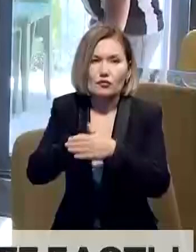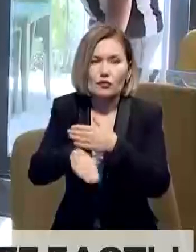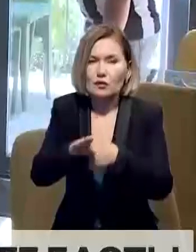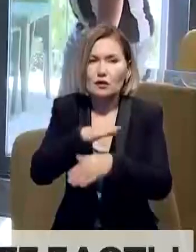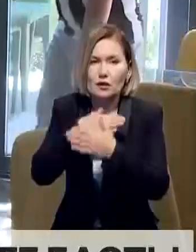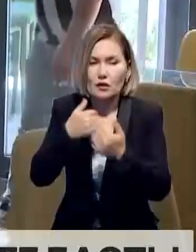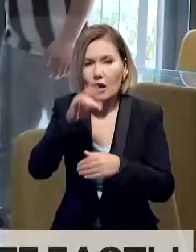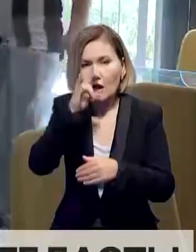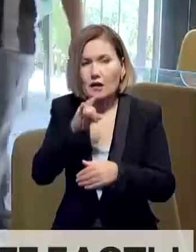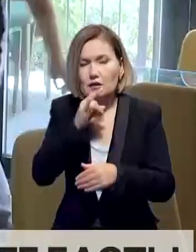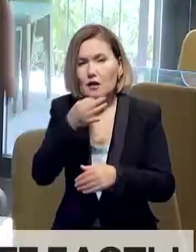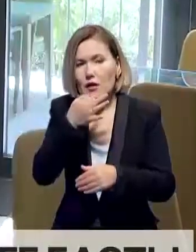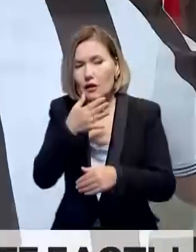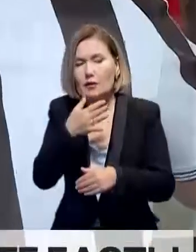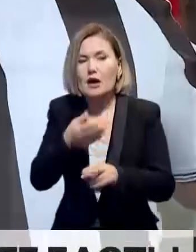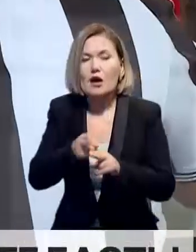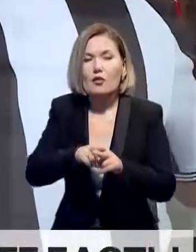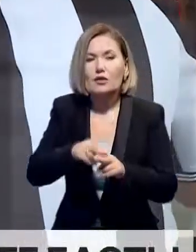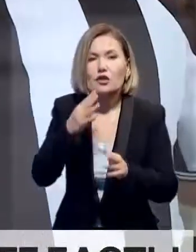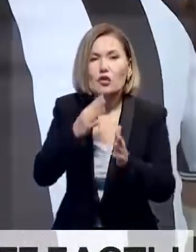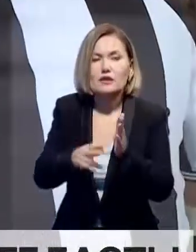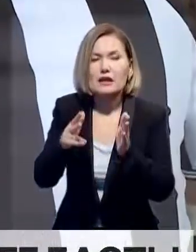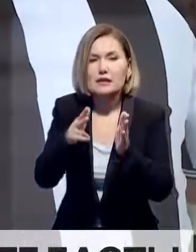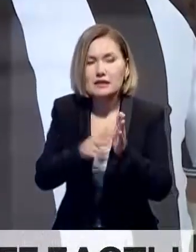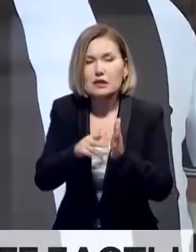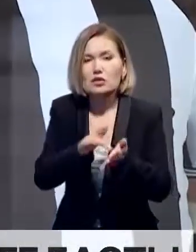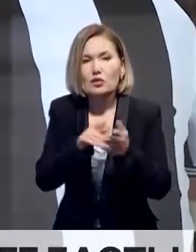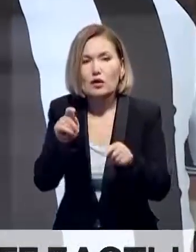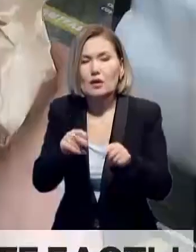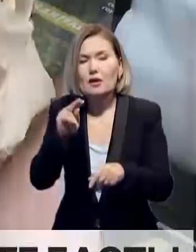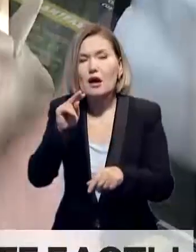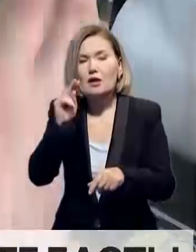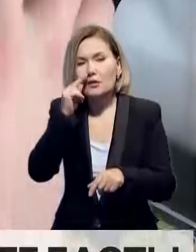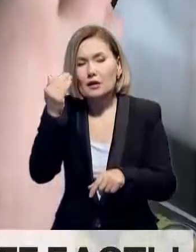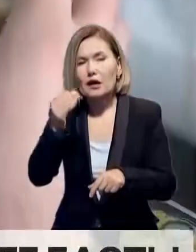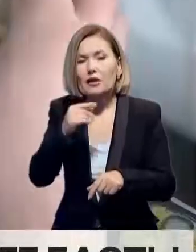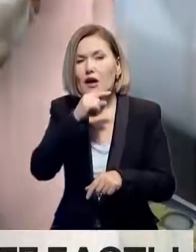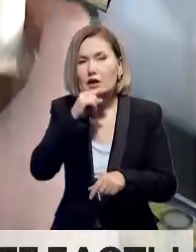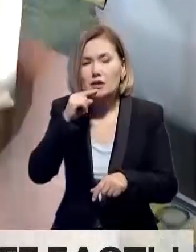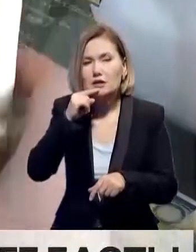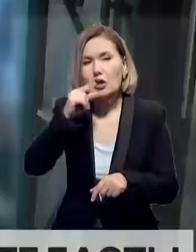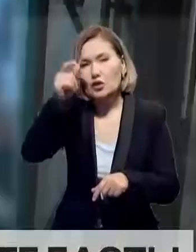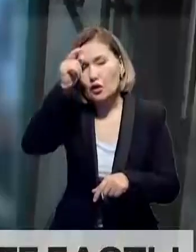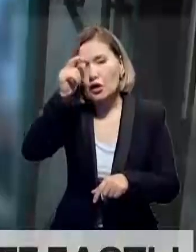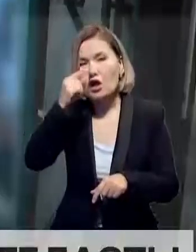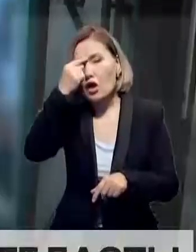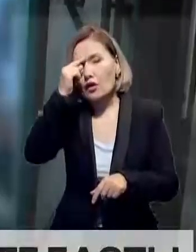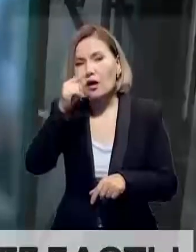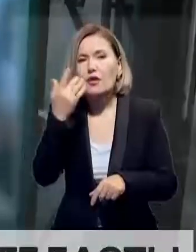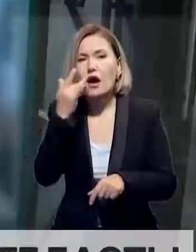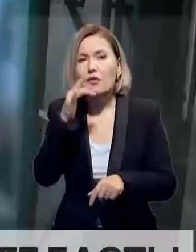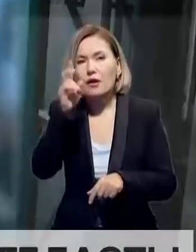Шымкентке соңғы 3 айда 98000-нан астам турист келген. Оның 5000-ға жуығы Ресей, Түркия, Өзбекстан мен Қытай, Үндістан және